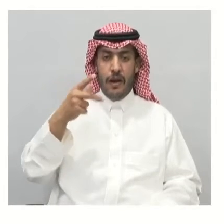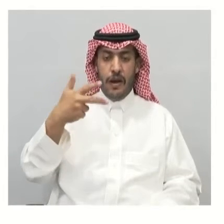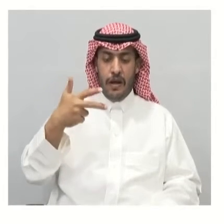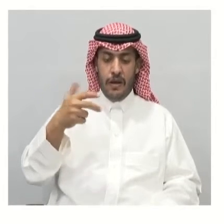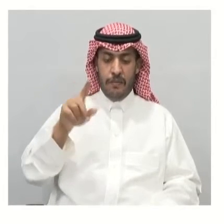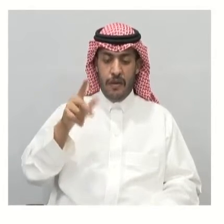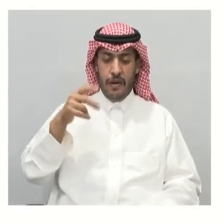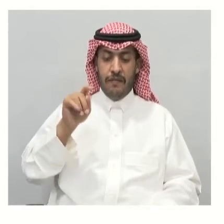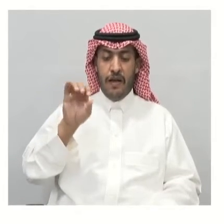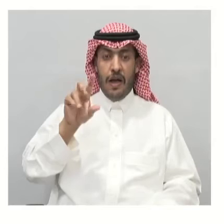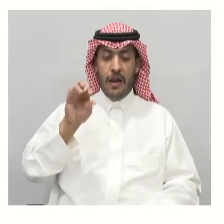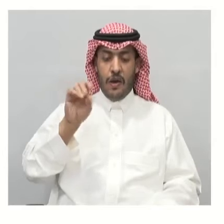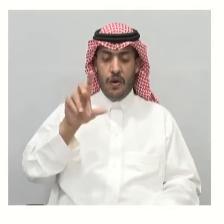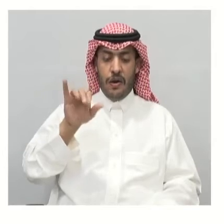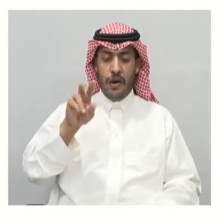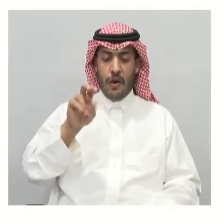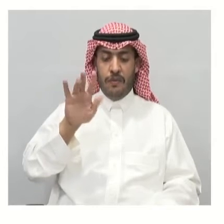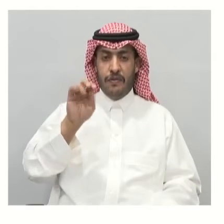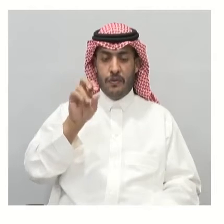يهلك الا القوم